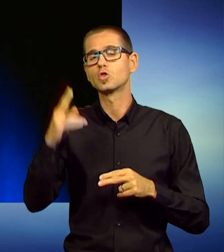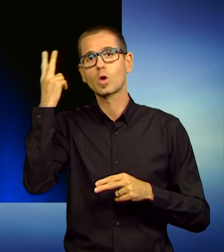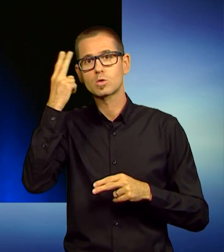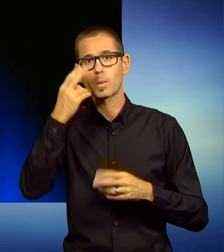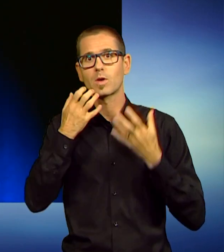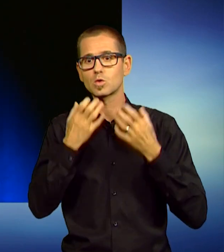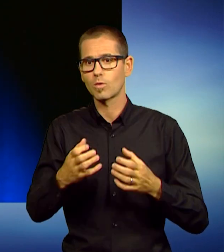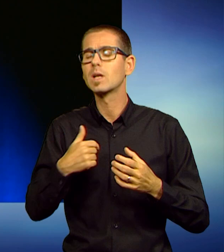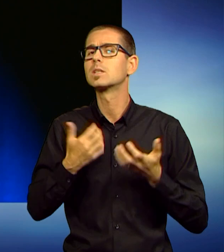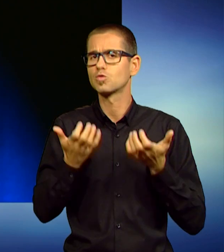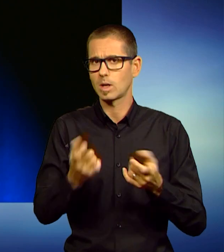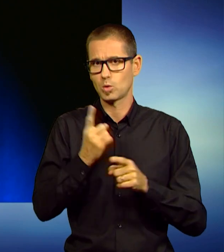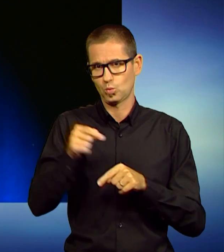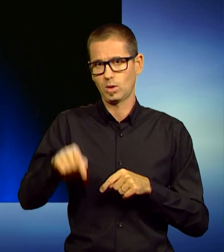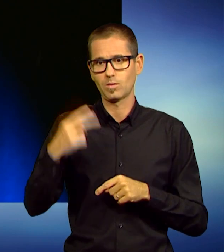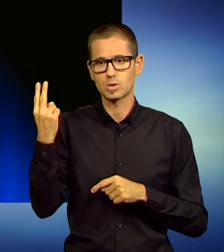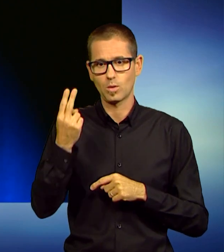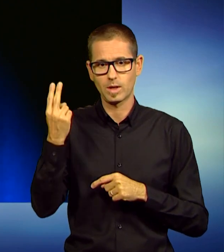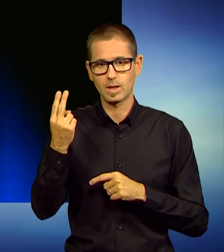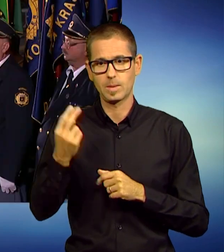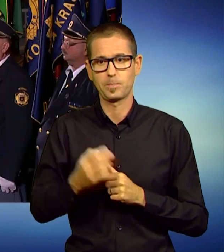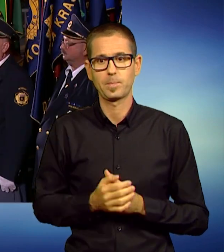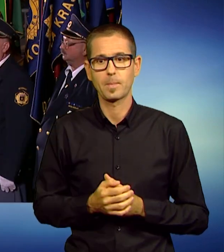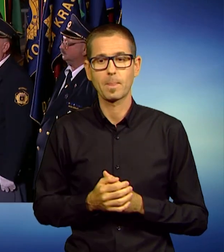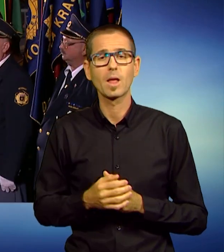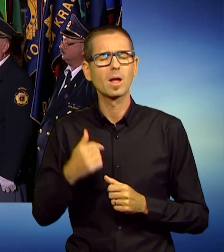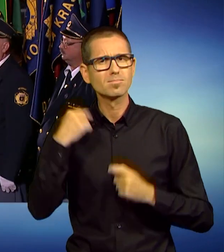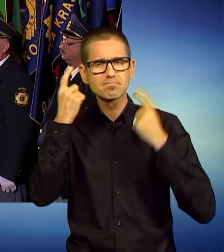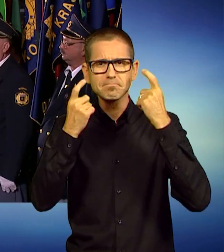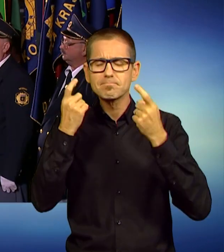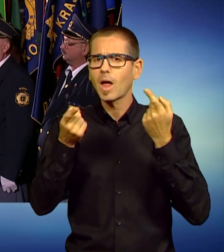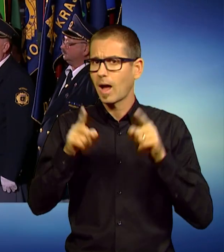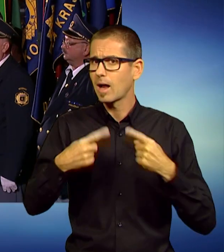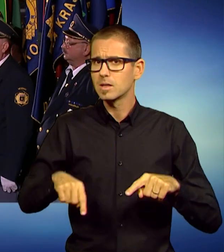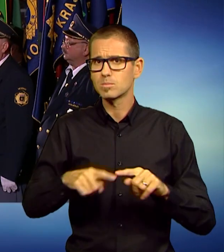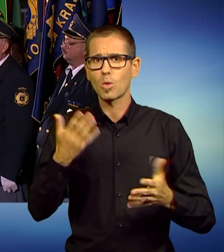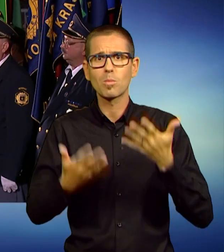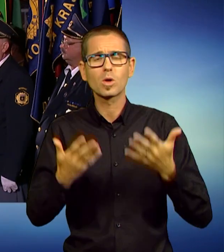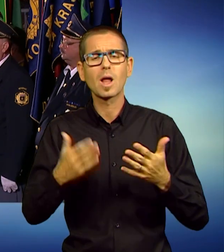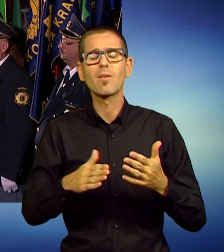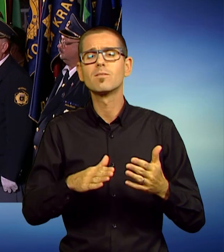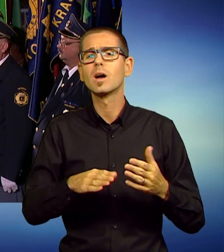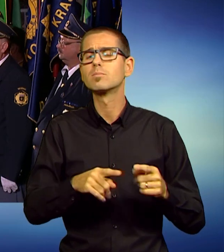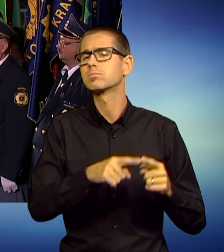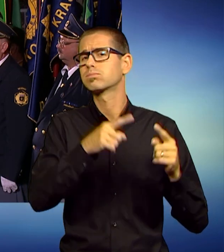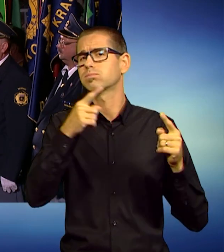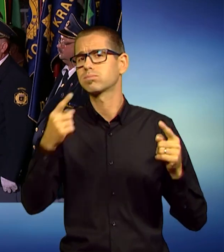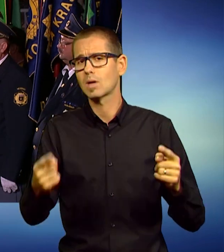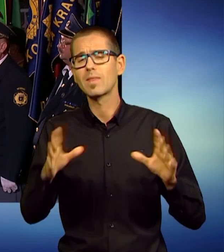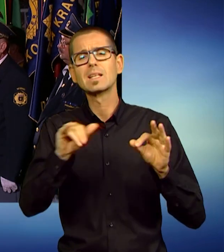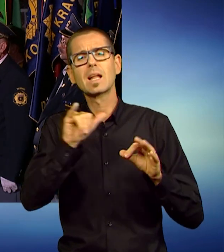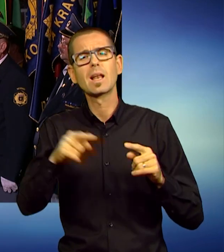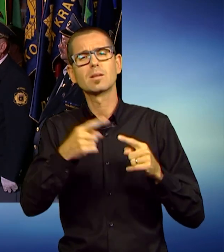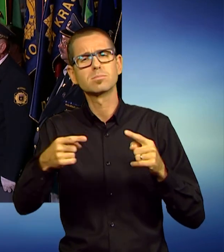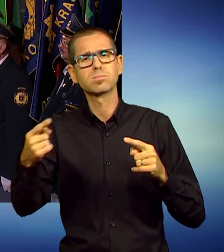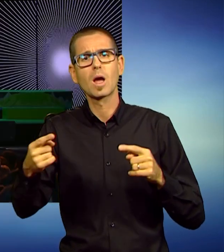zgodovine si želim tudi v Sloveniji. Sprašujem se, ali smo morda v vseh teh desetletjih preizpraševanj